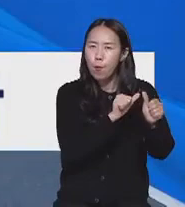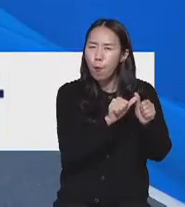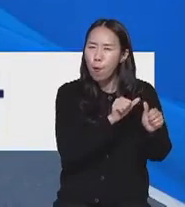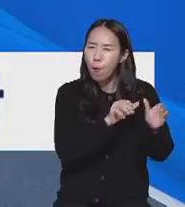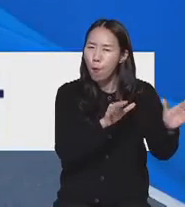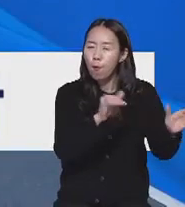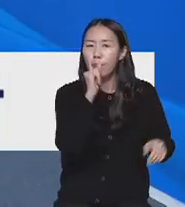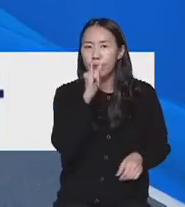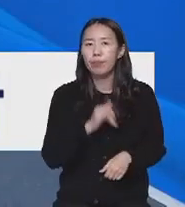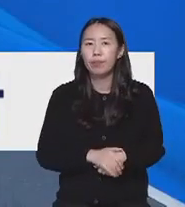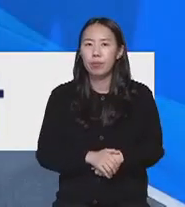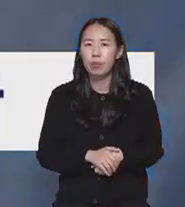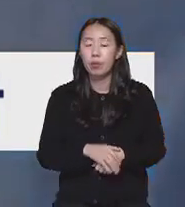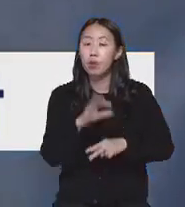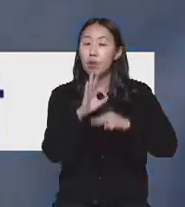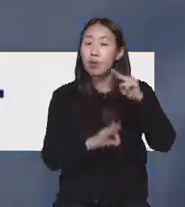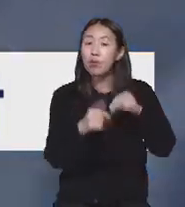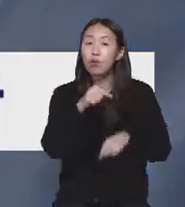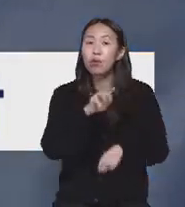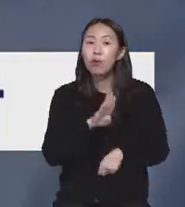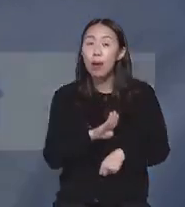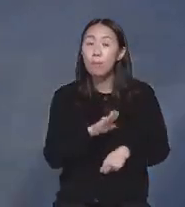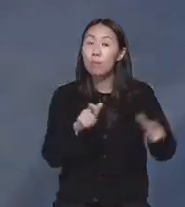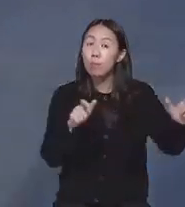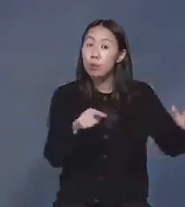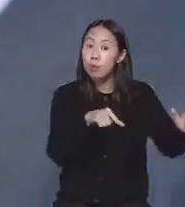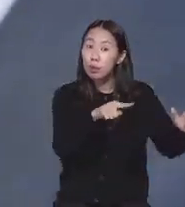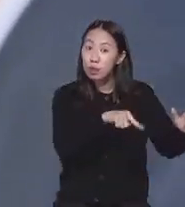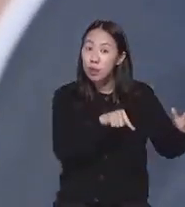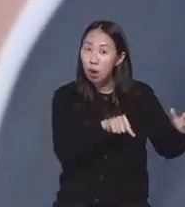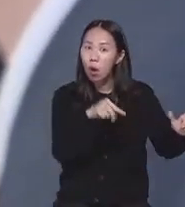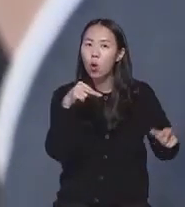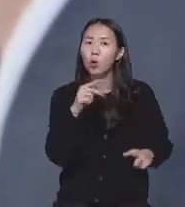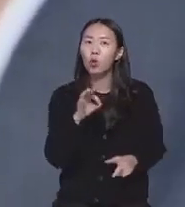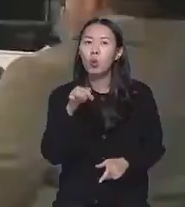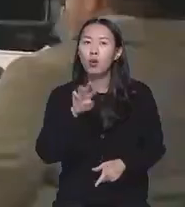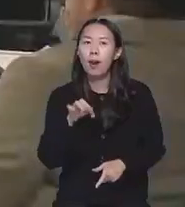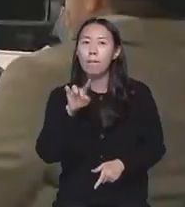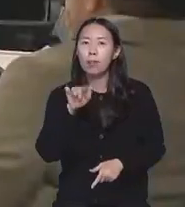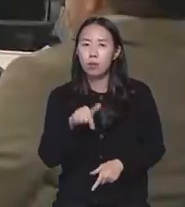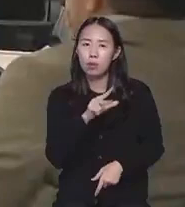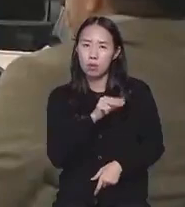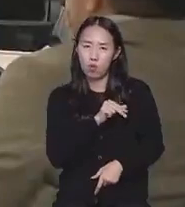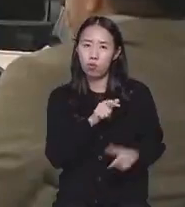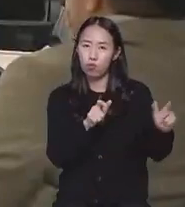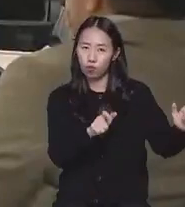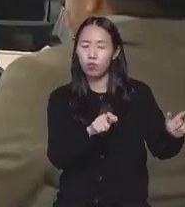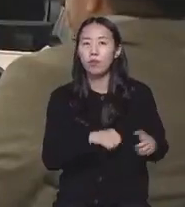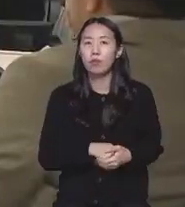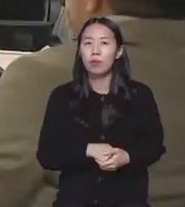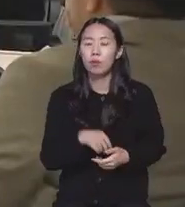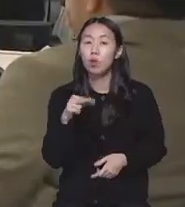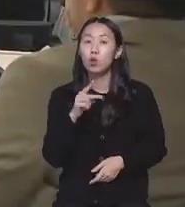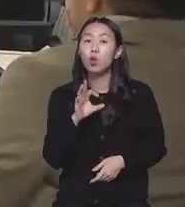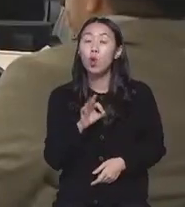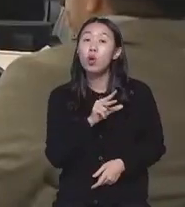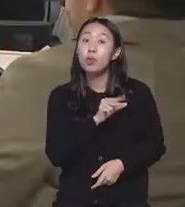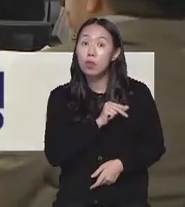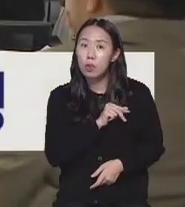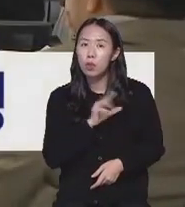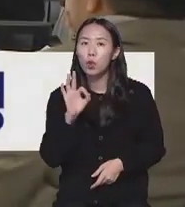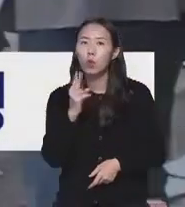퍼졌습니다. 서구갑은 비명계로 분류되는 현역 송갑석 의원의 지역구입니다. 송갑석